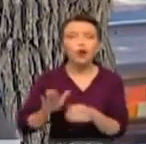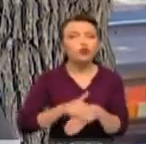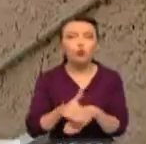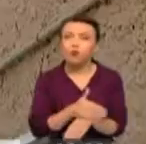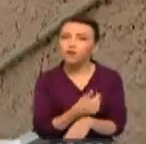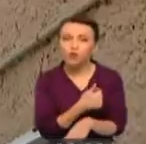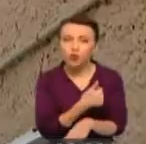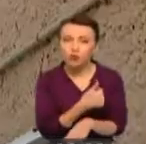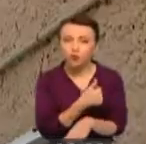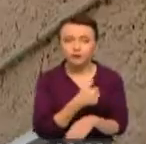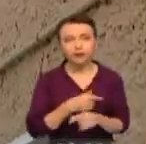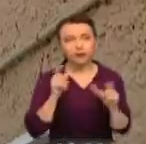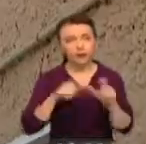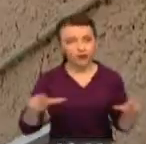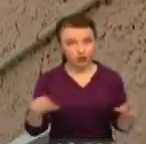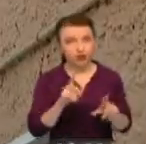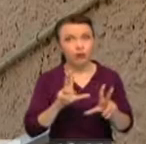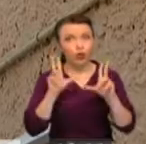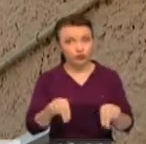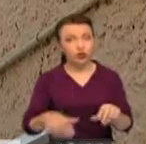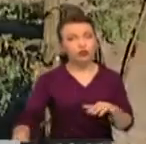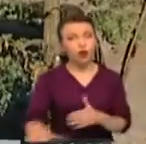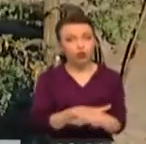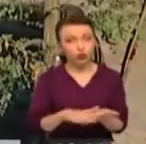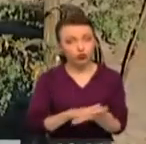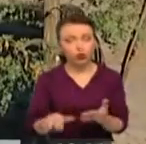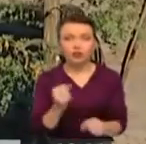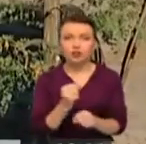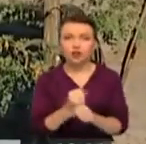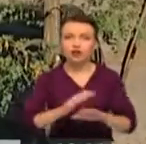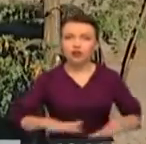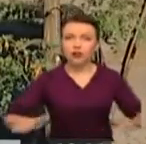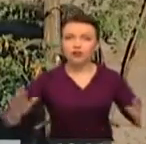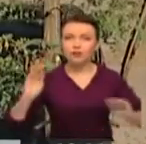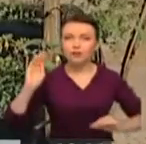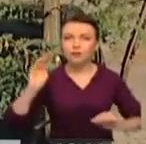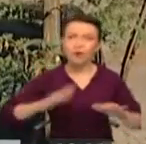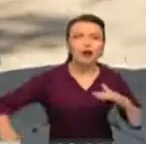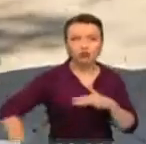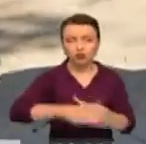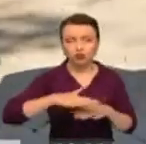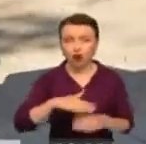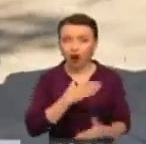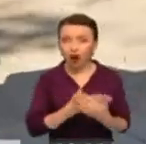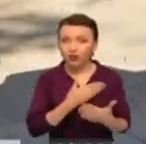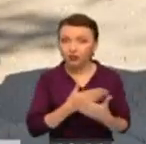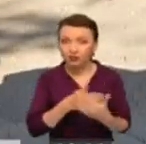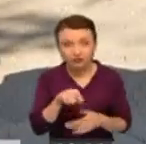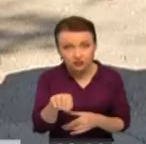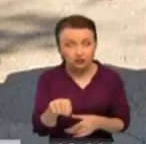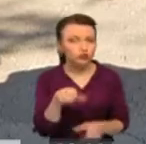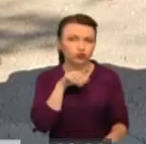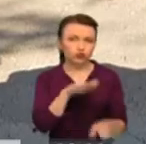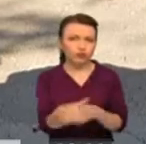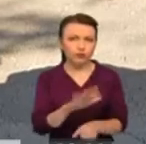добровольно. Да. Мешканцям обіцяли, що територію почистять та облаштують дитячий майданчик, але так звані активісти слова не